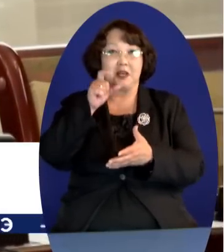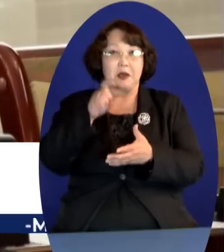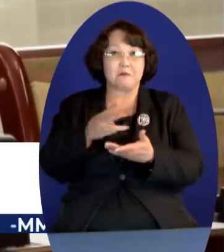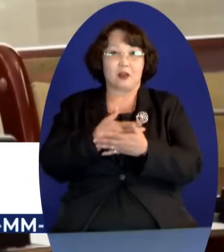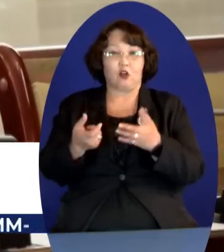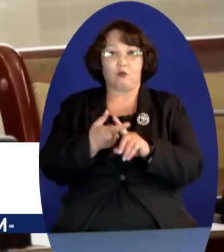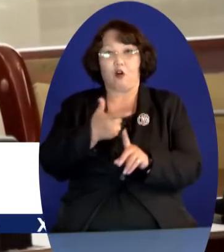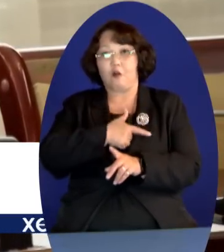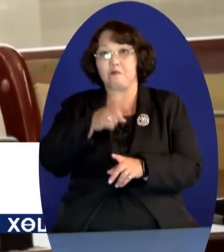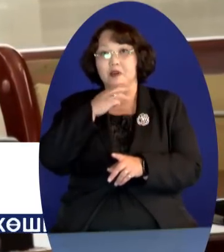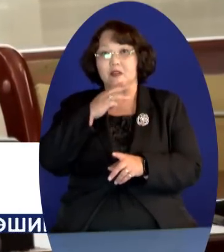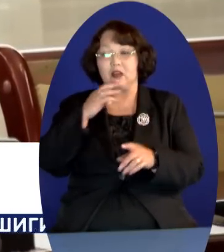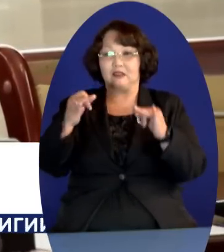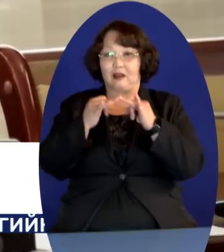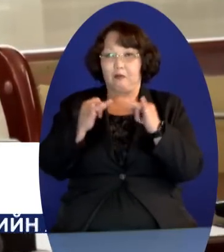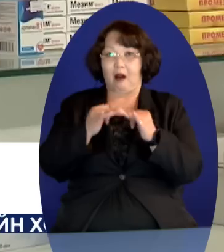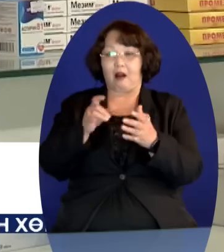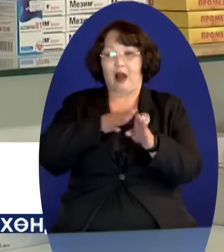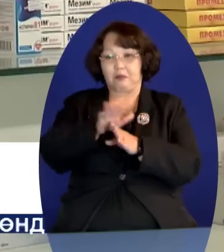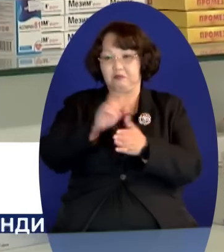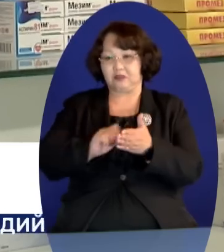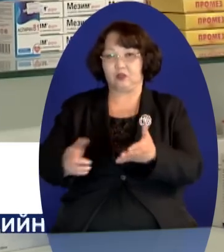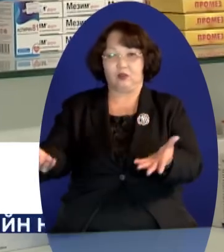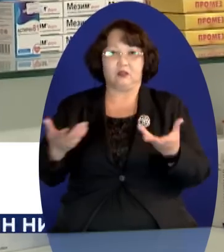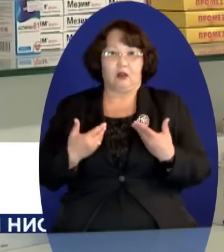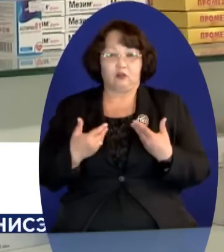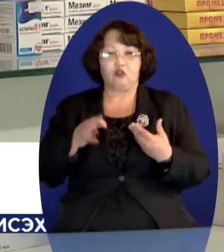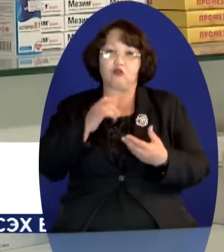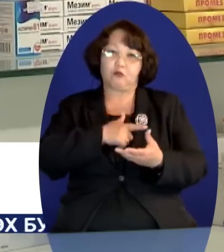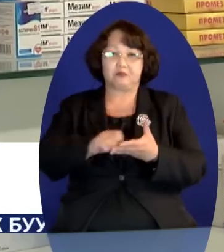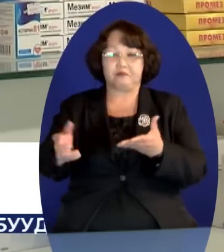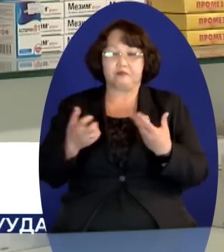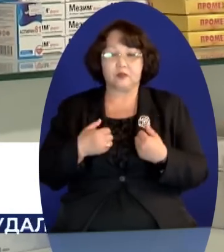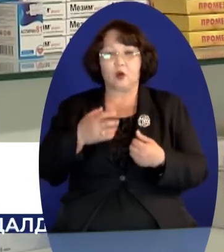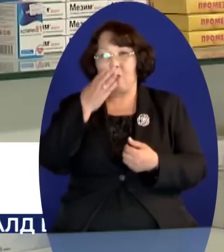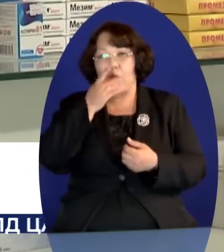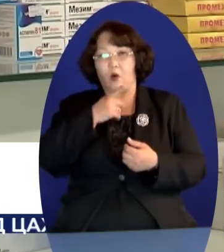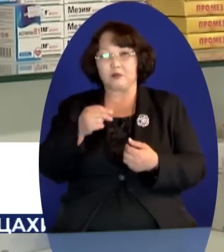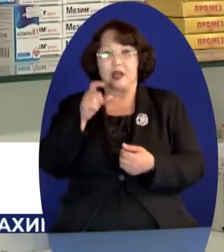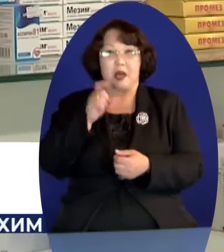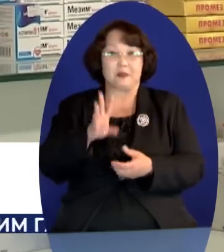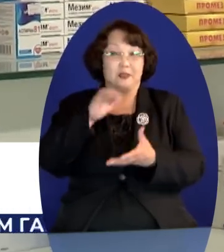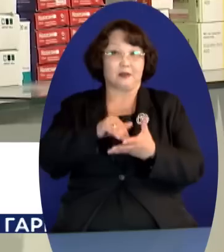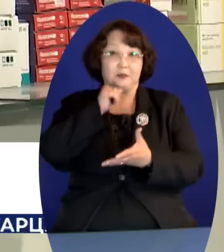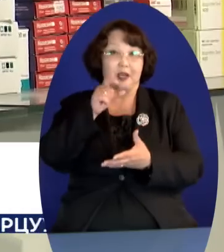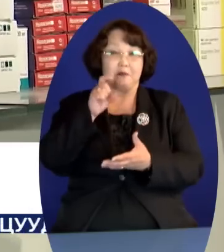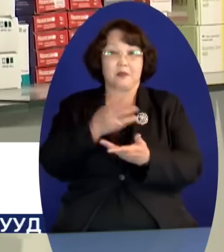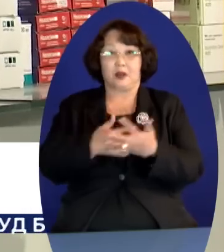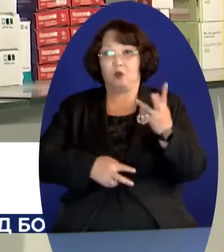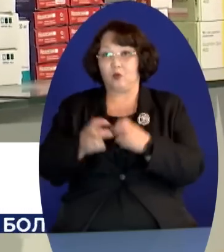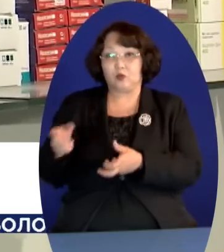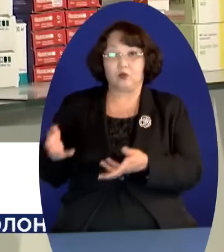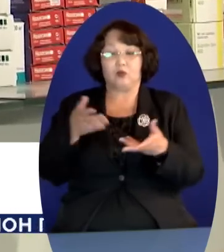өргөдөл гомдол мэдээллийг цахимаар болон бичгээр хүлээн авна. Хүний имиж чанар, хуурамч болон стандарт бус нэмийн үйлдвэрлэл нийлүүлэлтийн